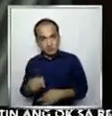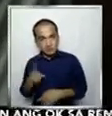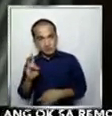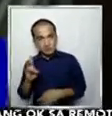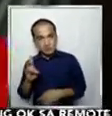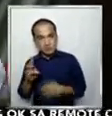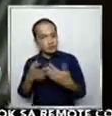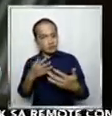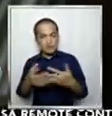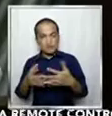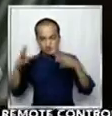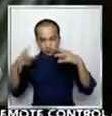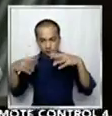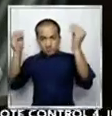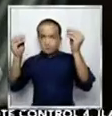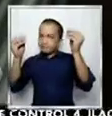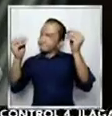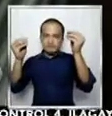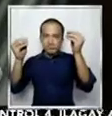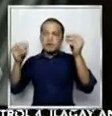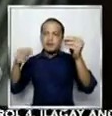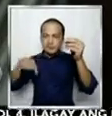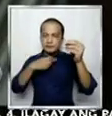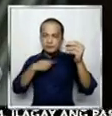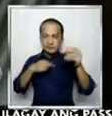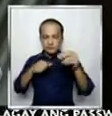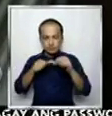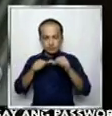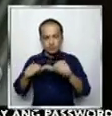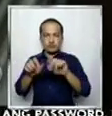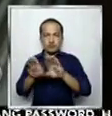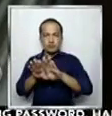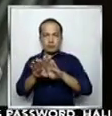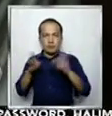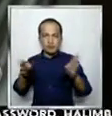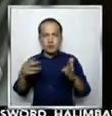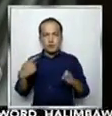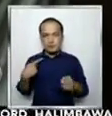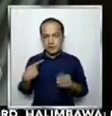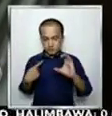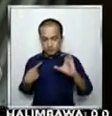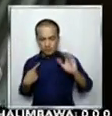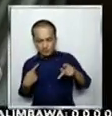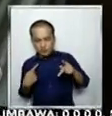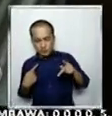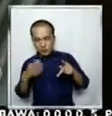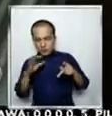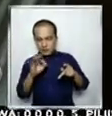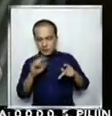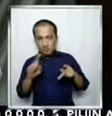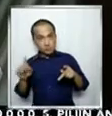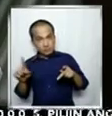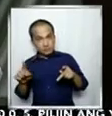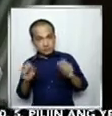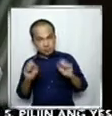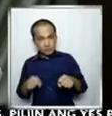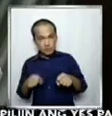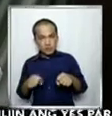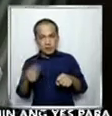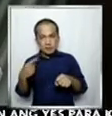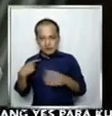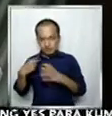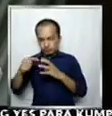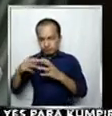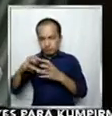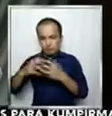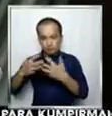out, tayo po ay open. May cellphone naman po ito, may 911 po ito dahil at meron itong generator.